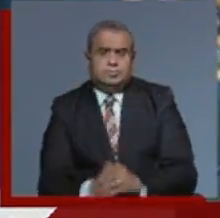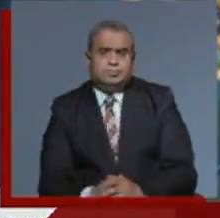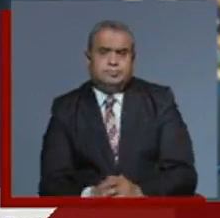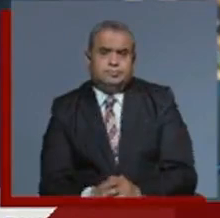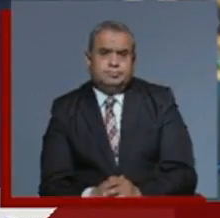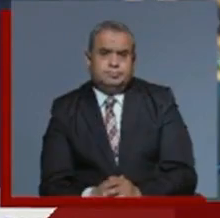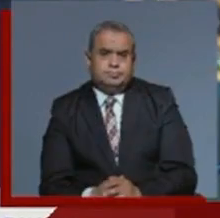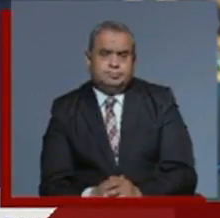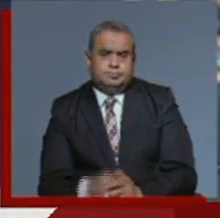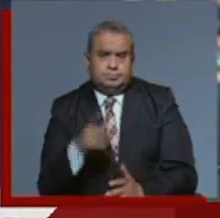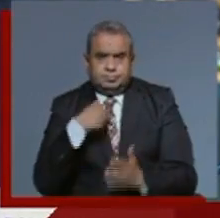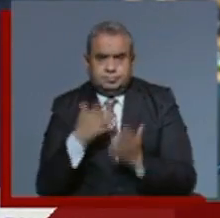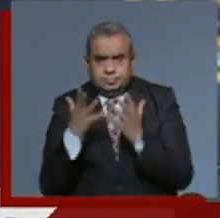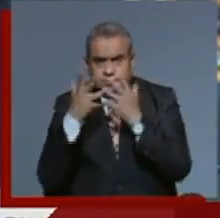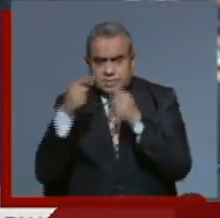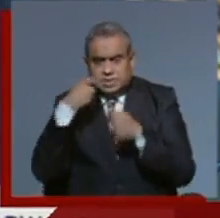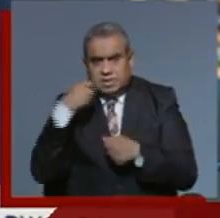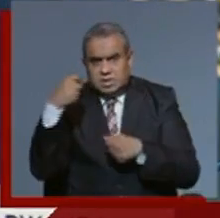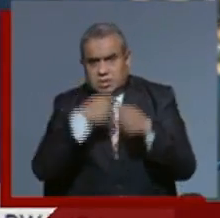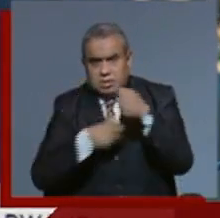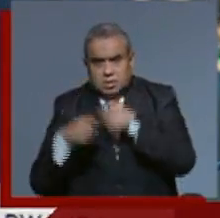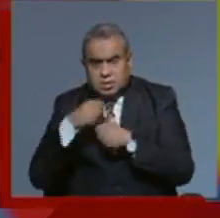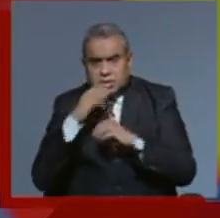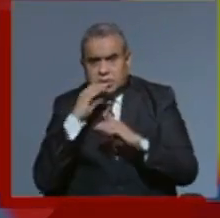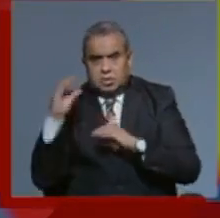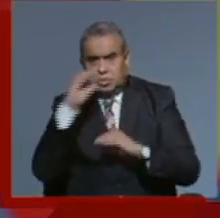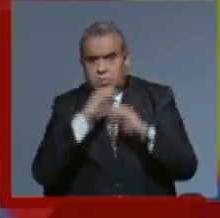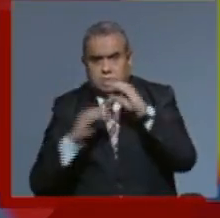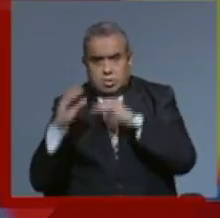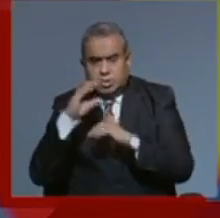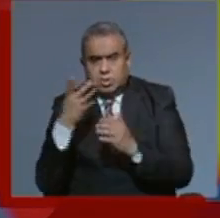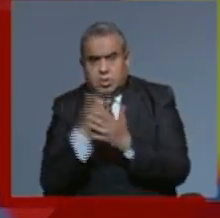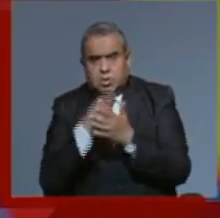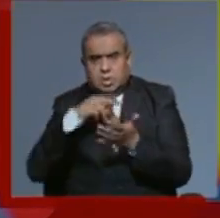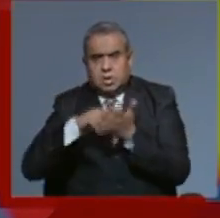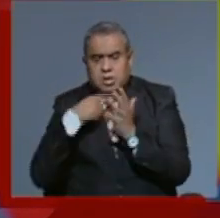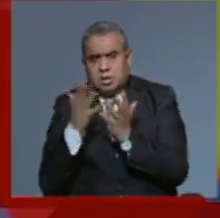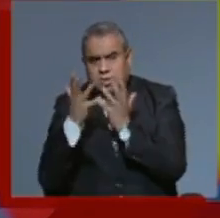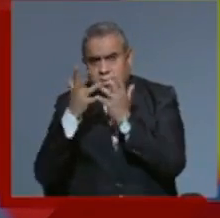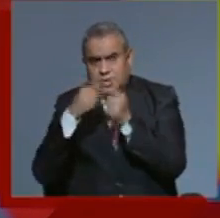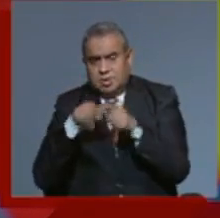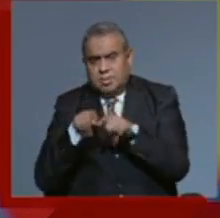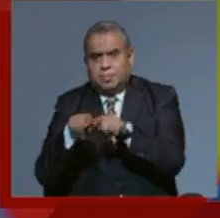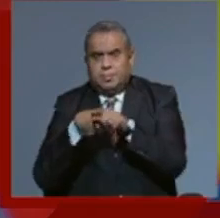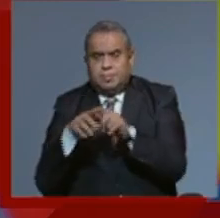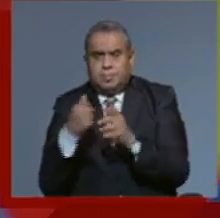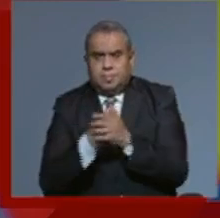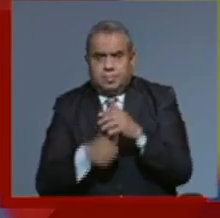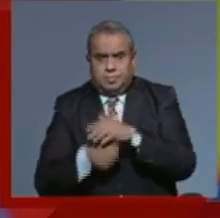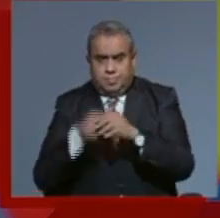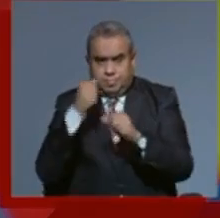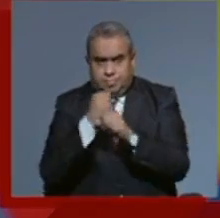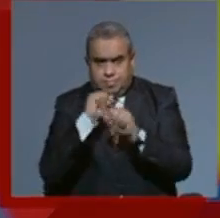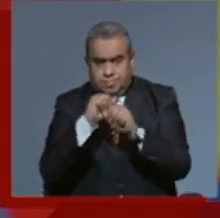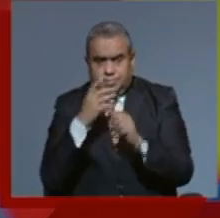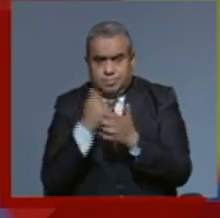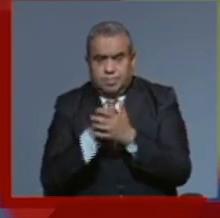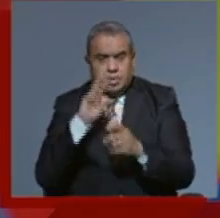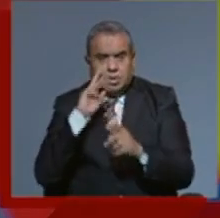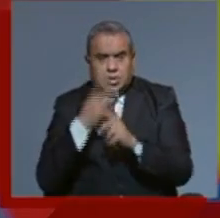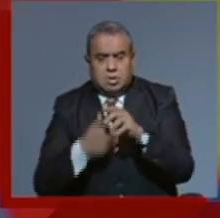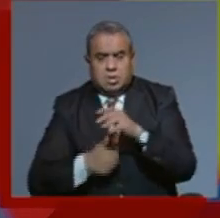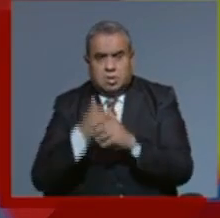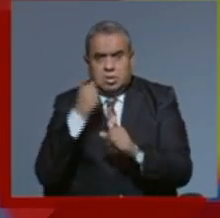علاقاتنا الاقتصادية والدبلوماسية ونقيم العلاقات بما نشاء. فهذه